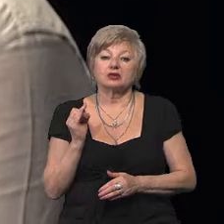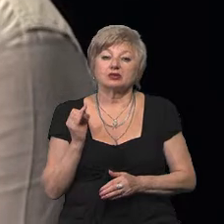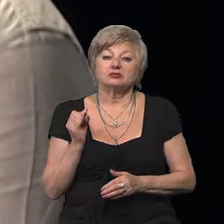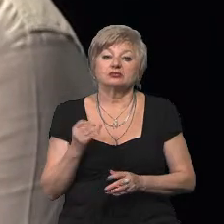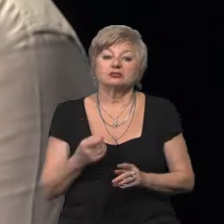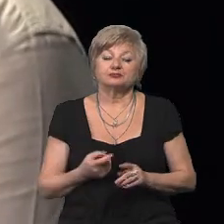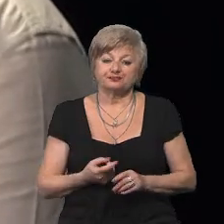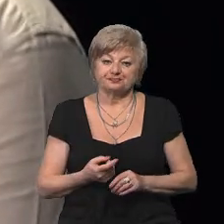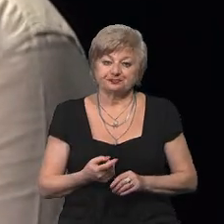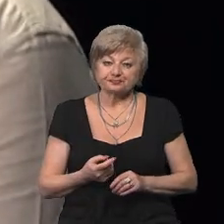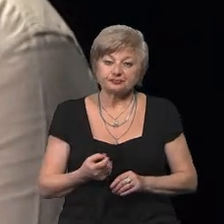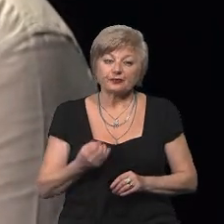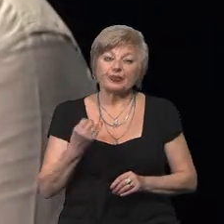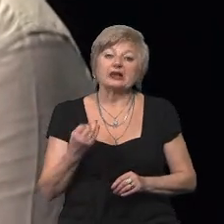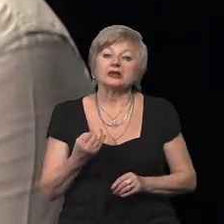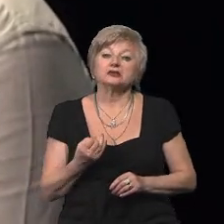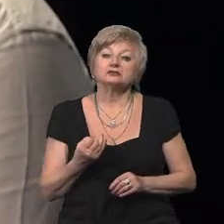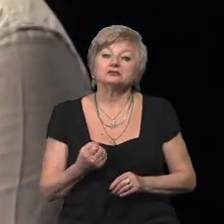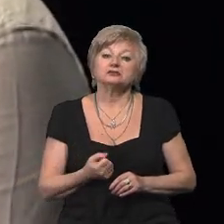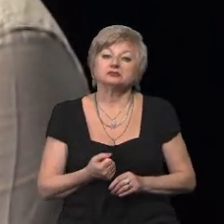«Правда». И